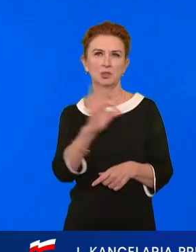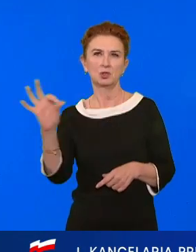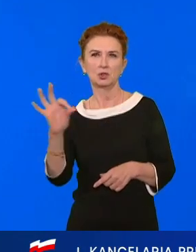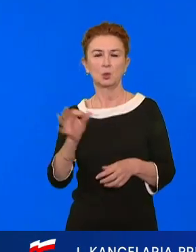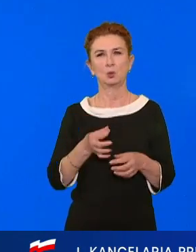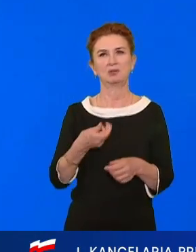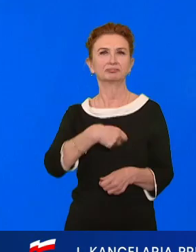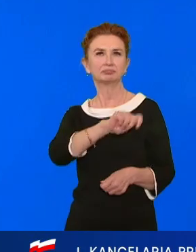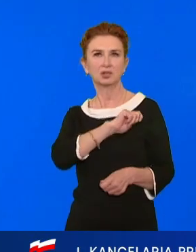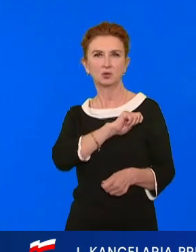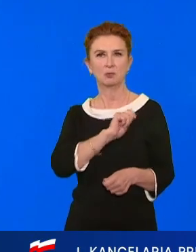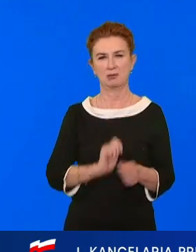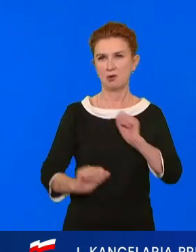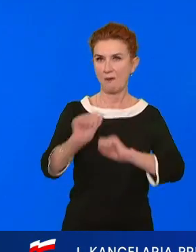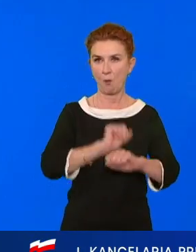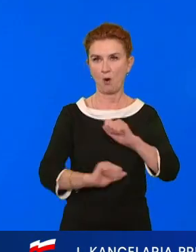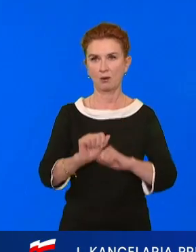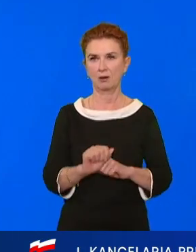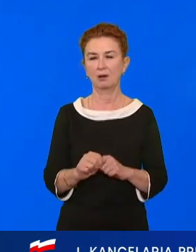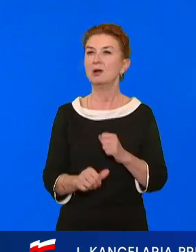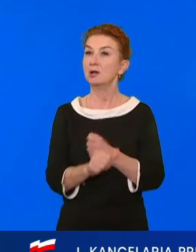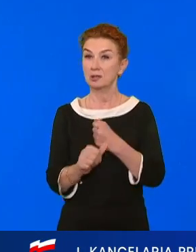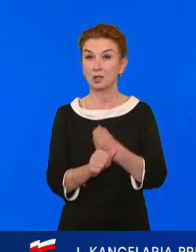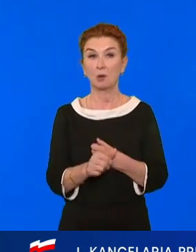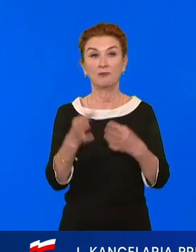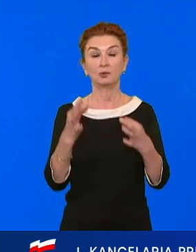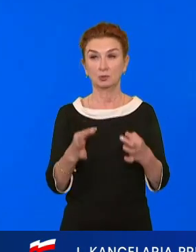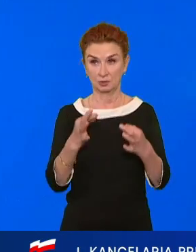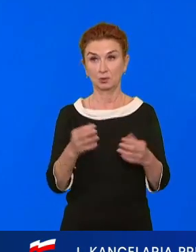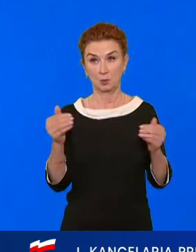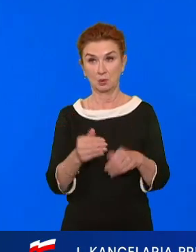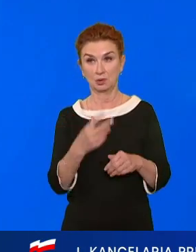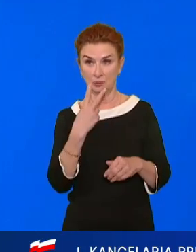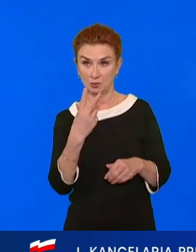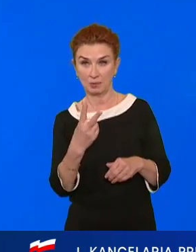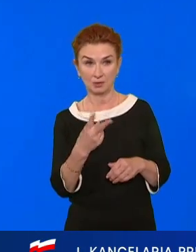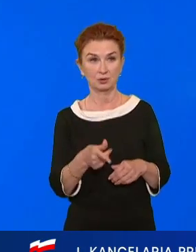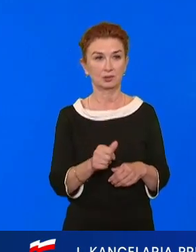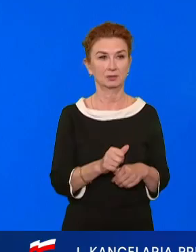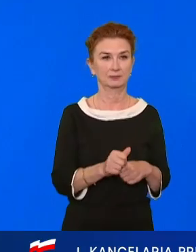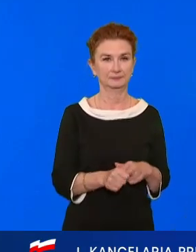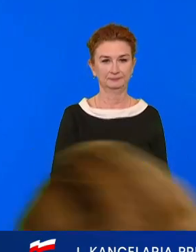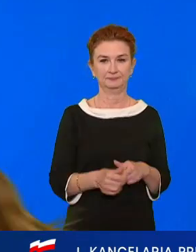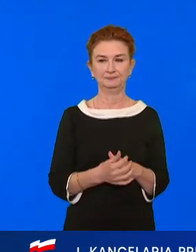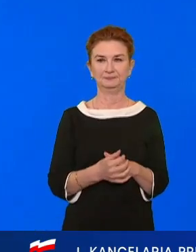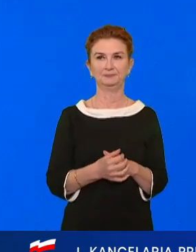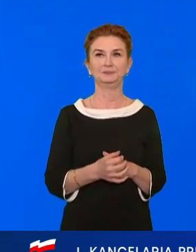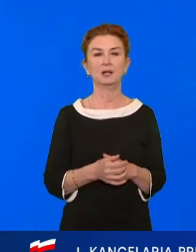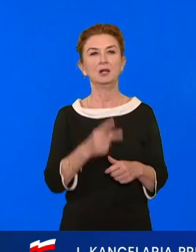we włoszech dlatego też dzisiaj warto popatrzeć na tą rzeczywistość jako ciągle